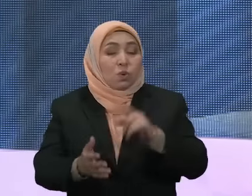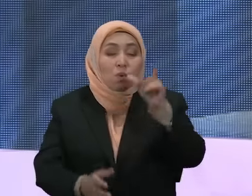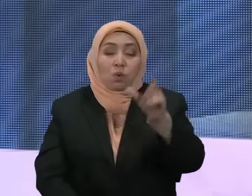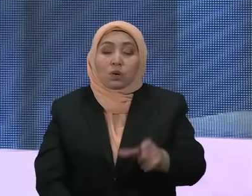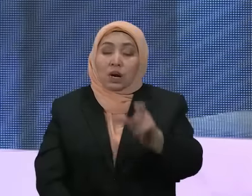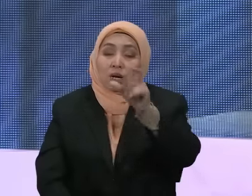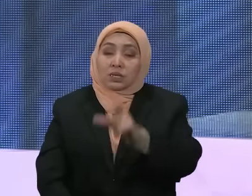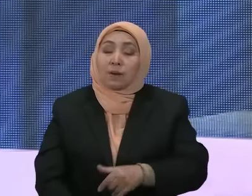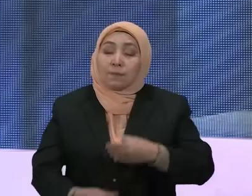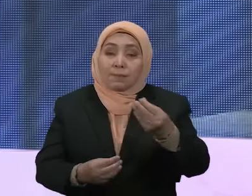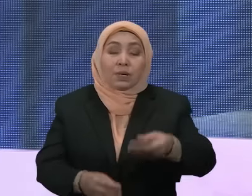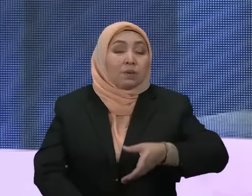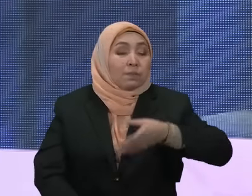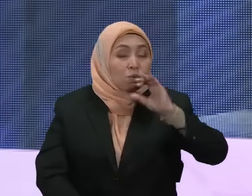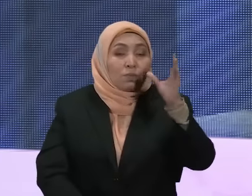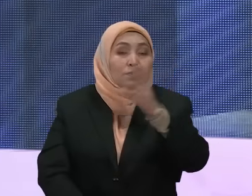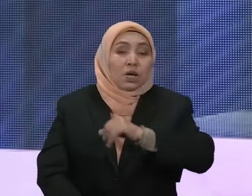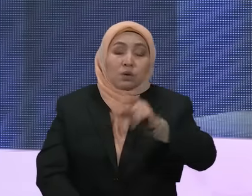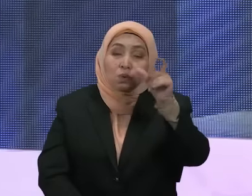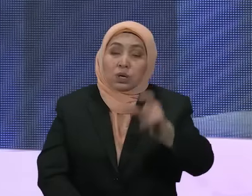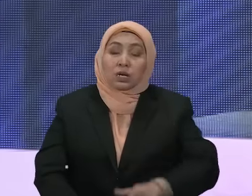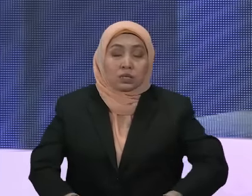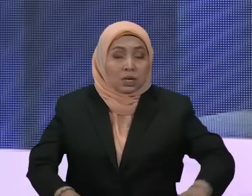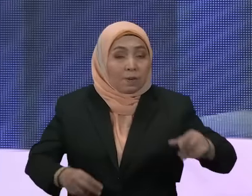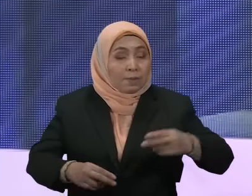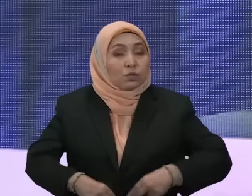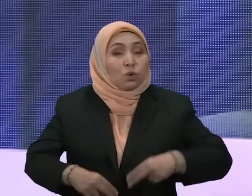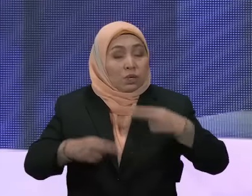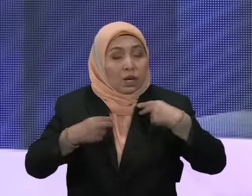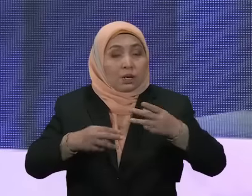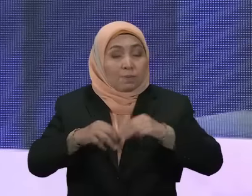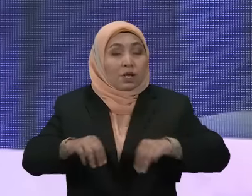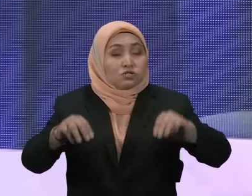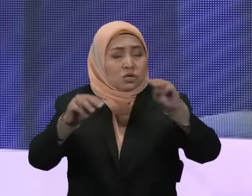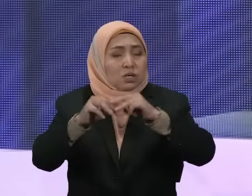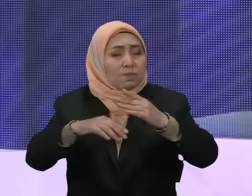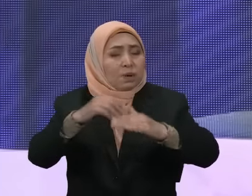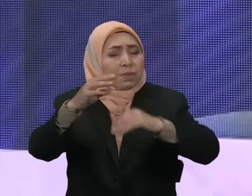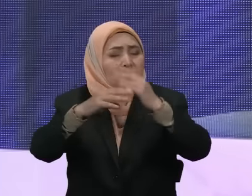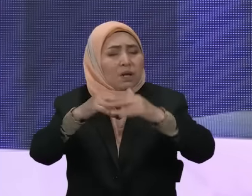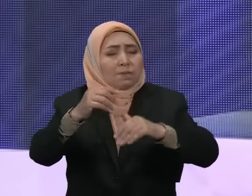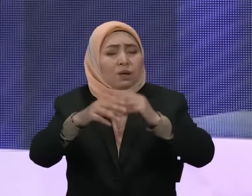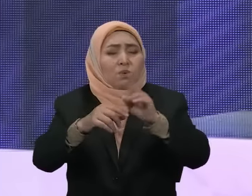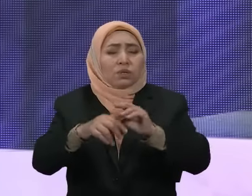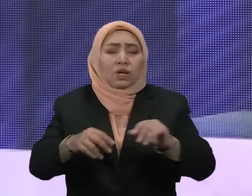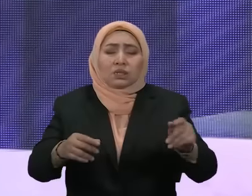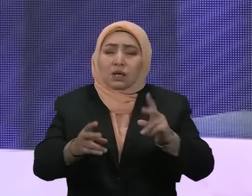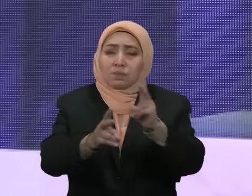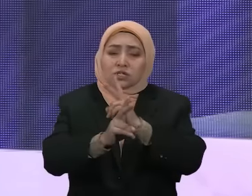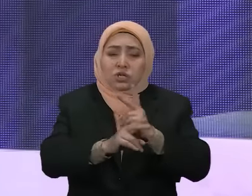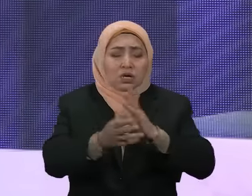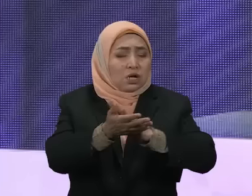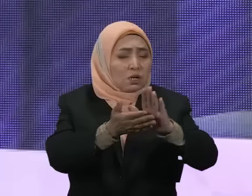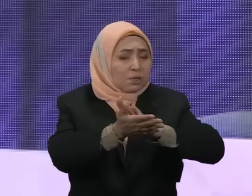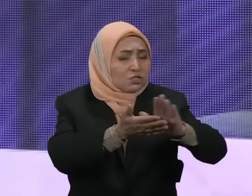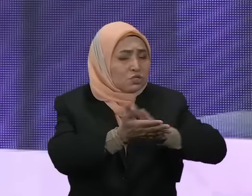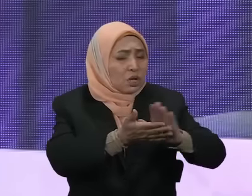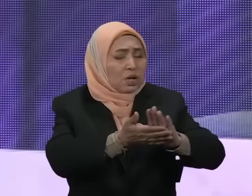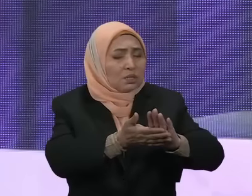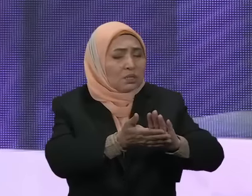yang memberi minum dan juga orang yang memakmurkan Masjidil Haram, yang membina bangunan, yang menjaga kebersihan dan